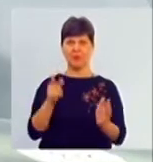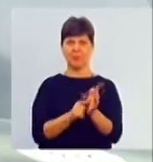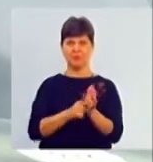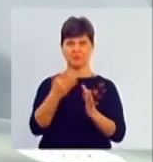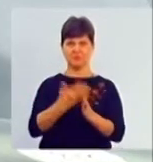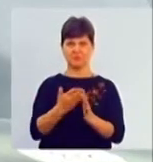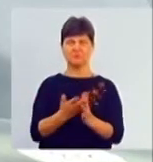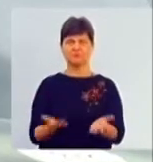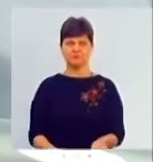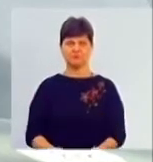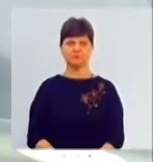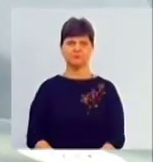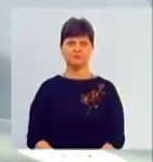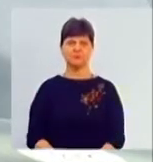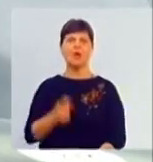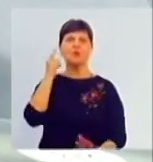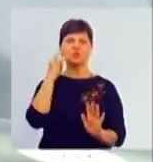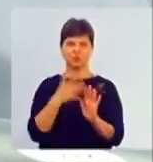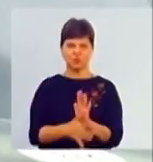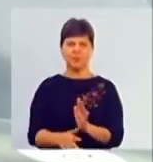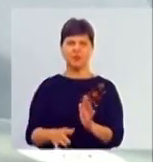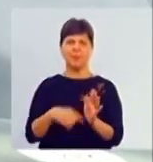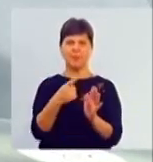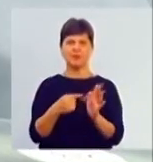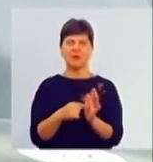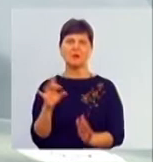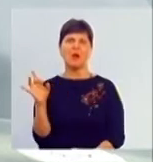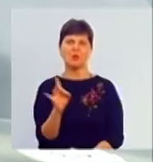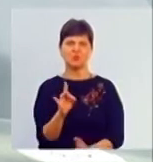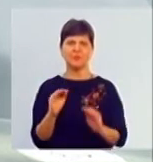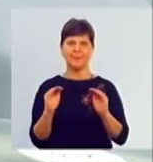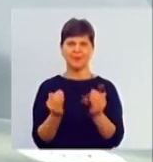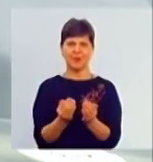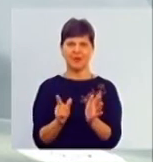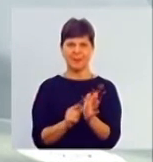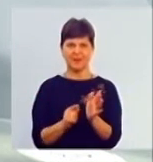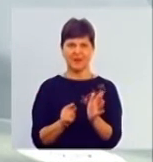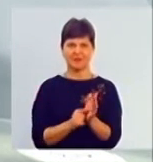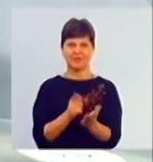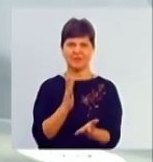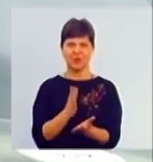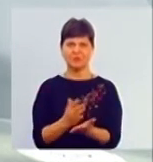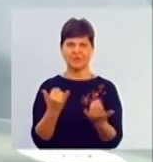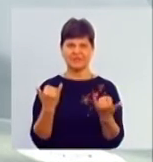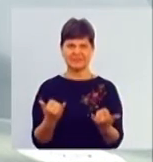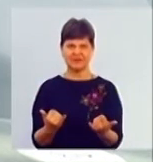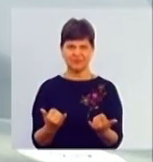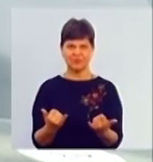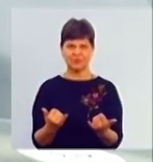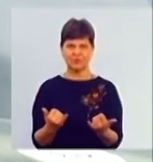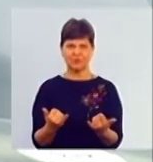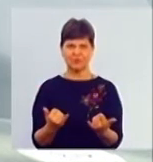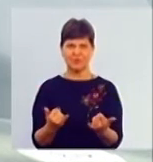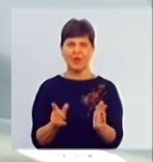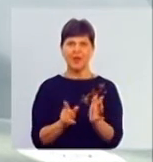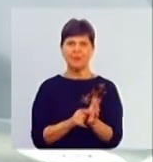Зрозуміло питання, власне, про розмір мінімальної пенсії, на якій знаходиться сьогодні. До речі, яка кількість пенсіонерів